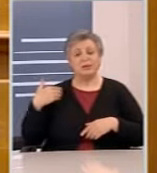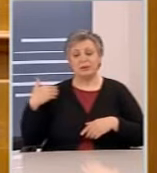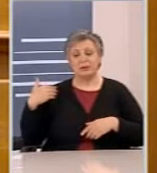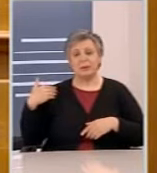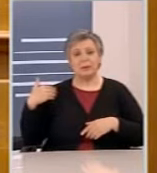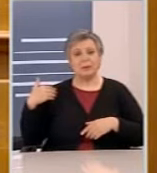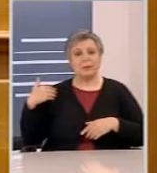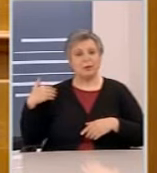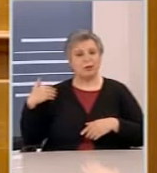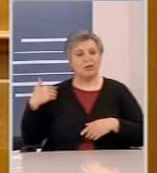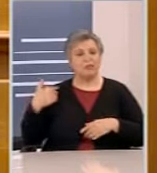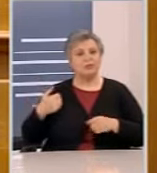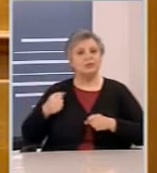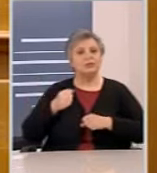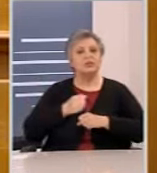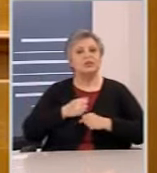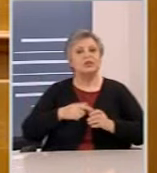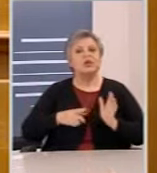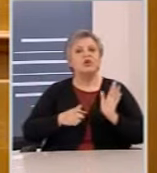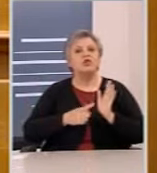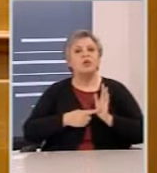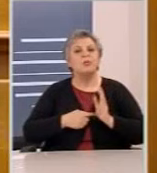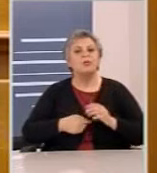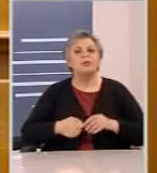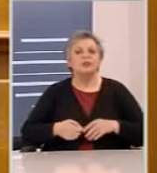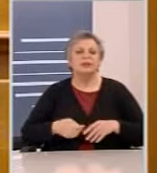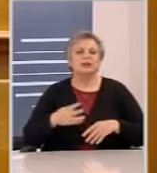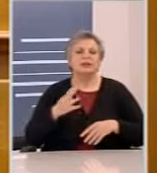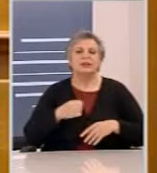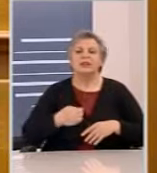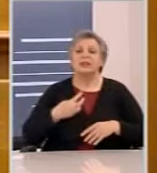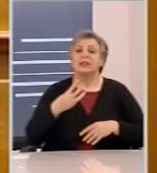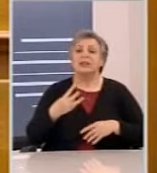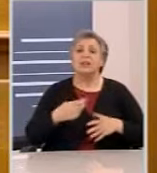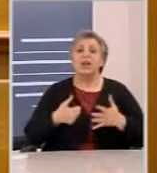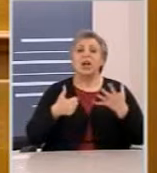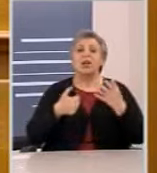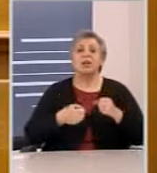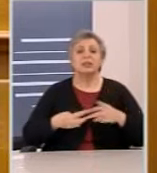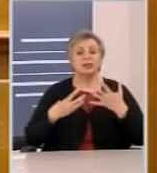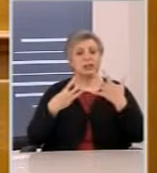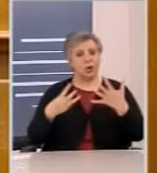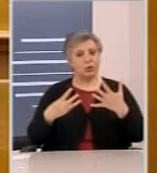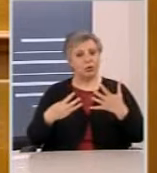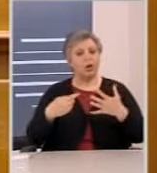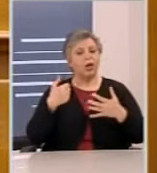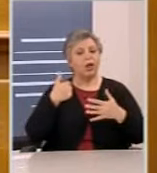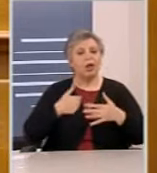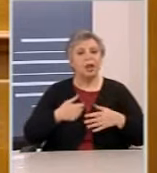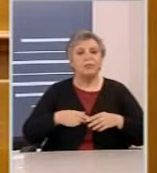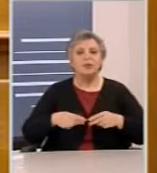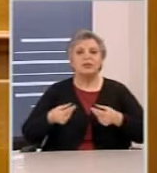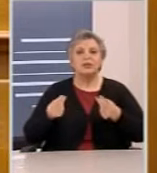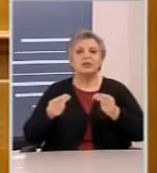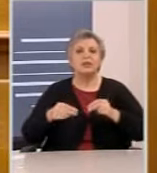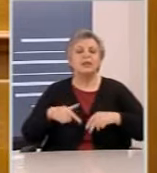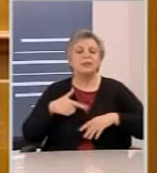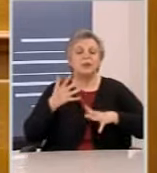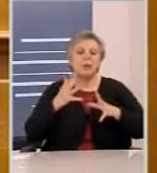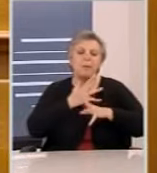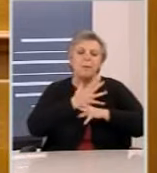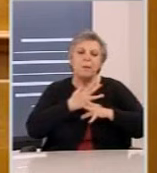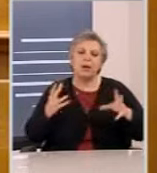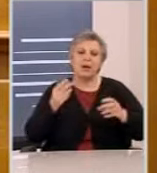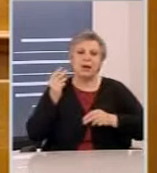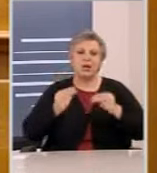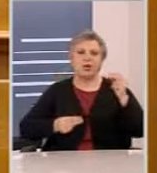να, με το νόμο 4368, να επιλύσουμε ένα τεράστιο κοινωνικό πρόβλημα, να καλύψουμε